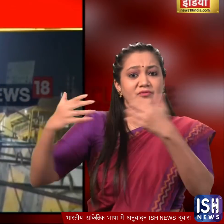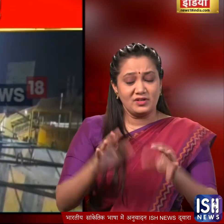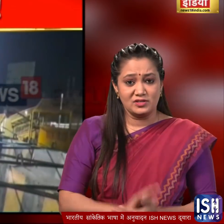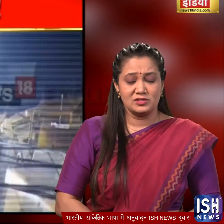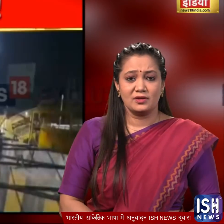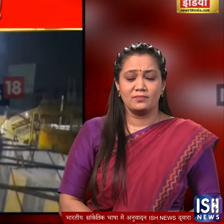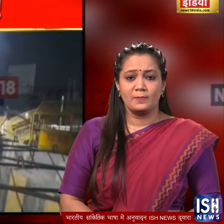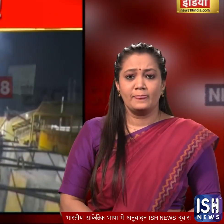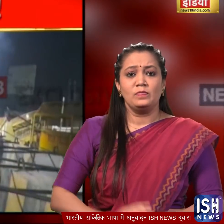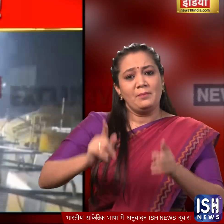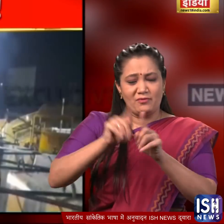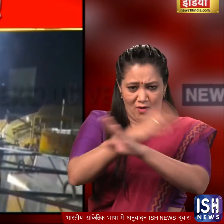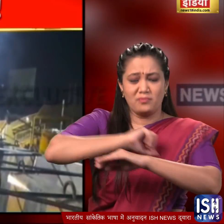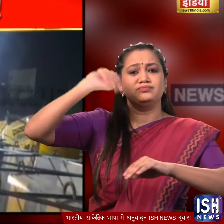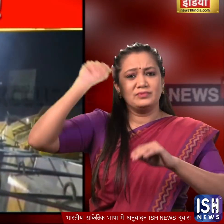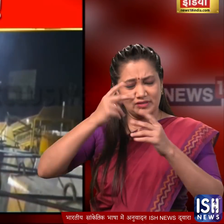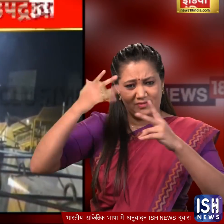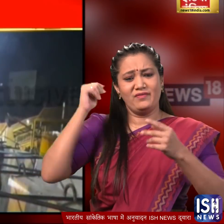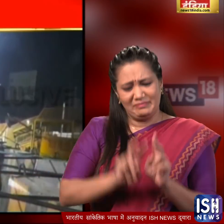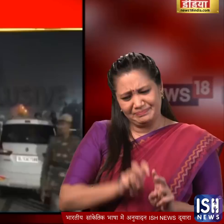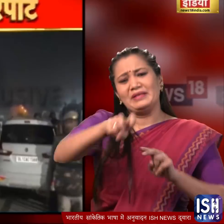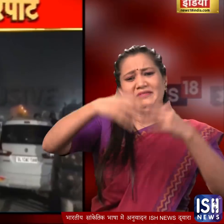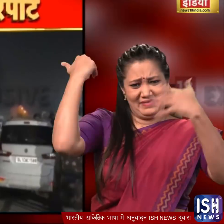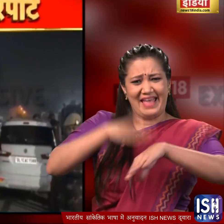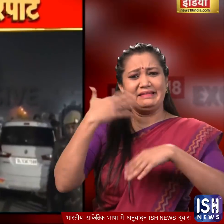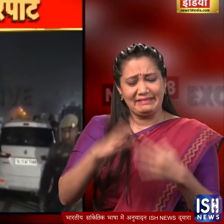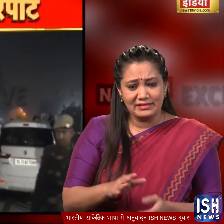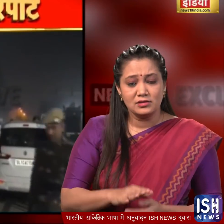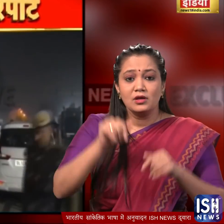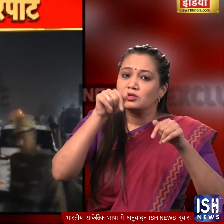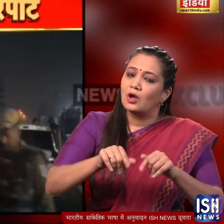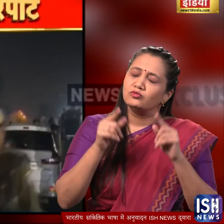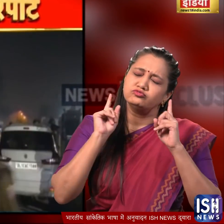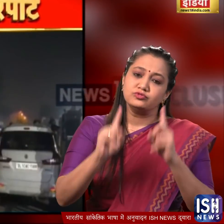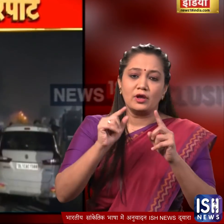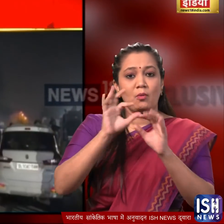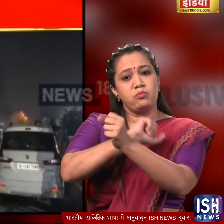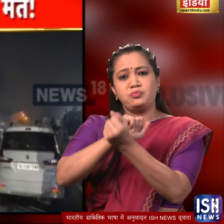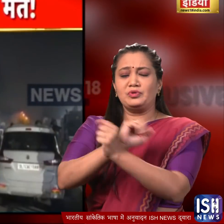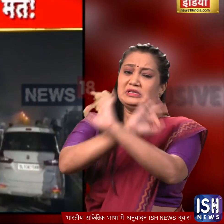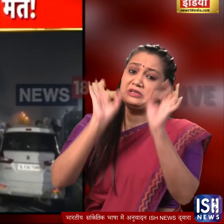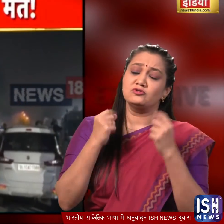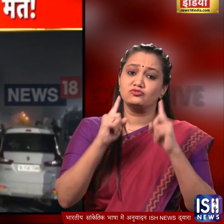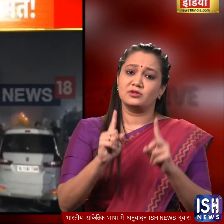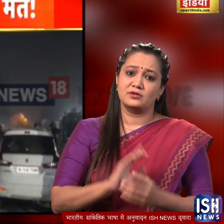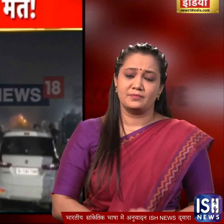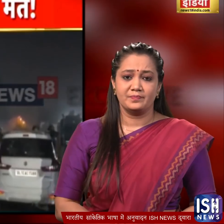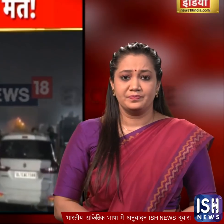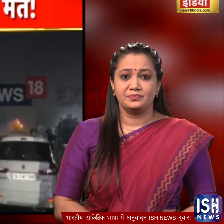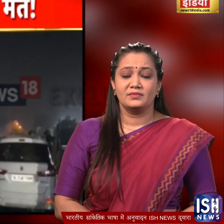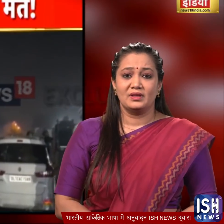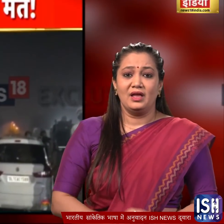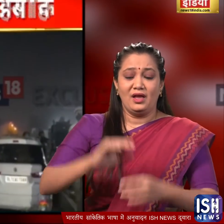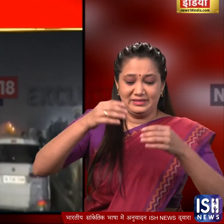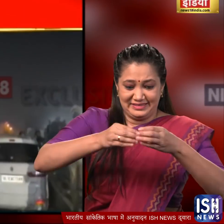हालांकि पहले कुछ मौकों पर प्रदर्शनकारी इस तरह की सुरक्षा को भेज चुके हैं, लेकिन इस बार पुलिस ने अपनी तैयारी पुख्ता कर ली। सीमेंट के